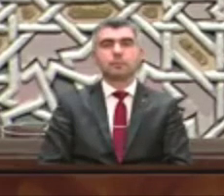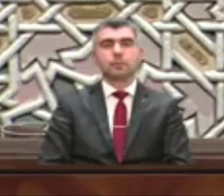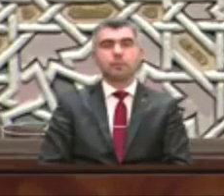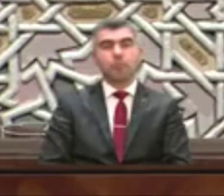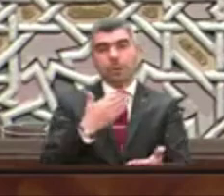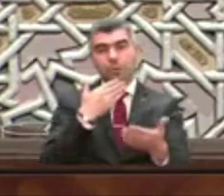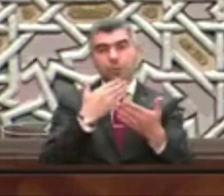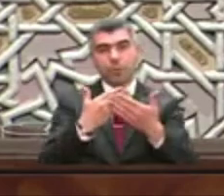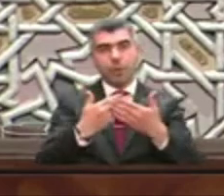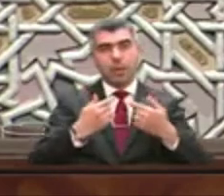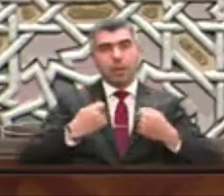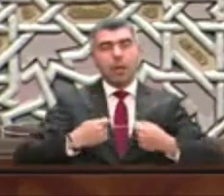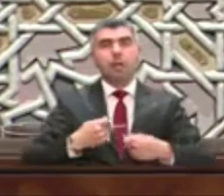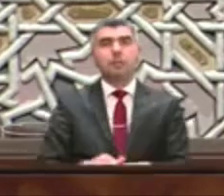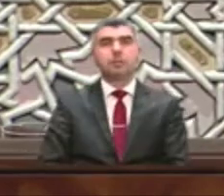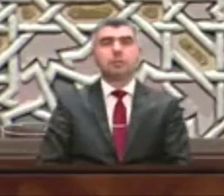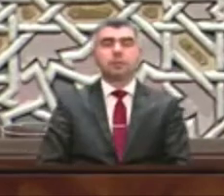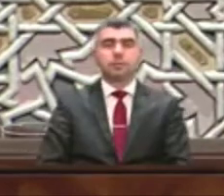شكرا سيد الرئيس.